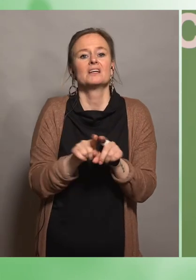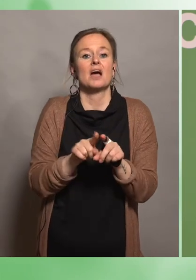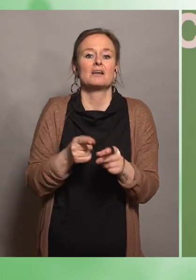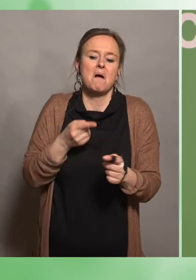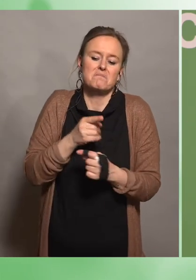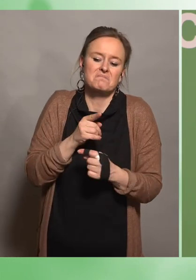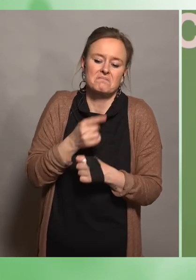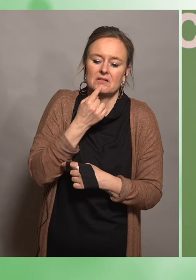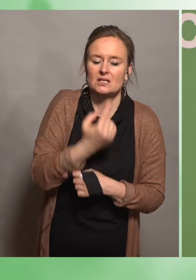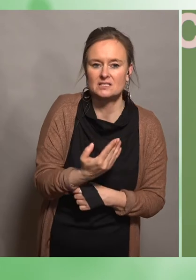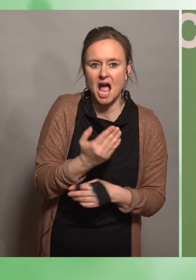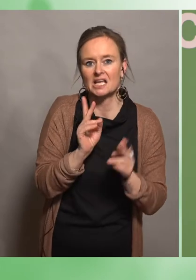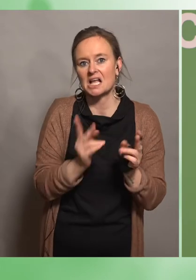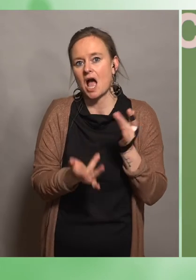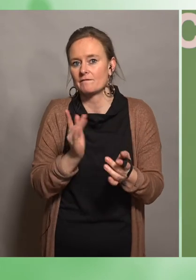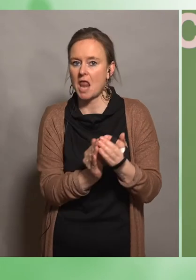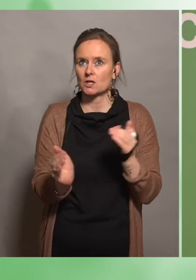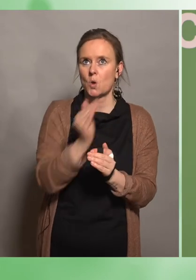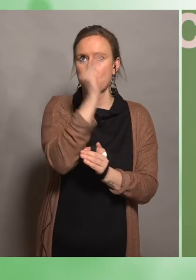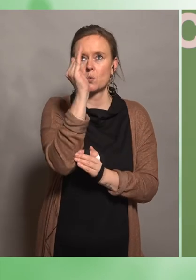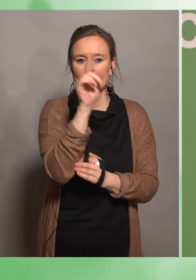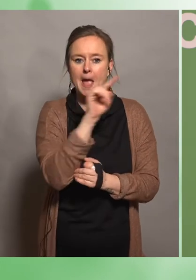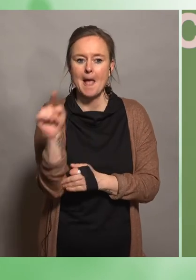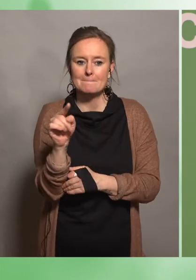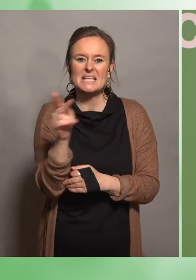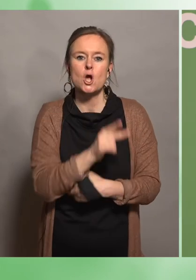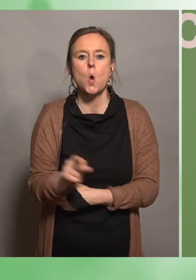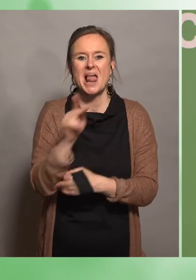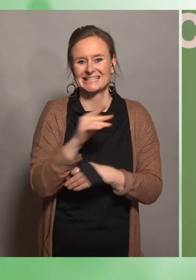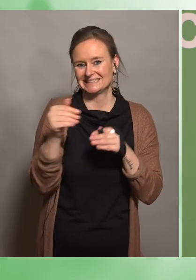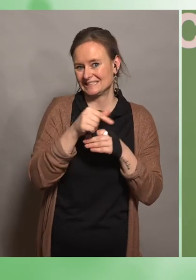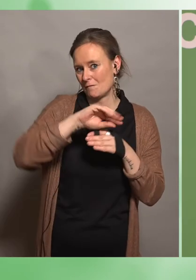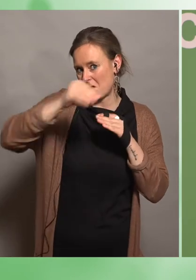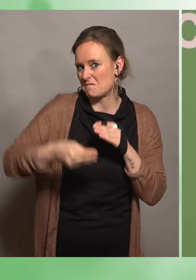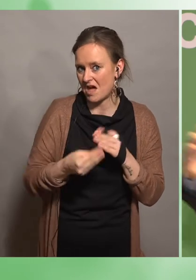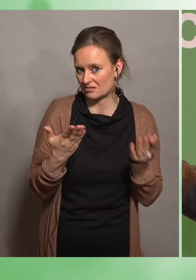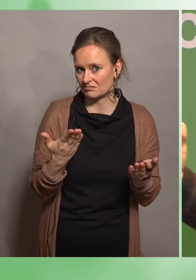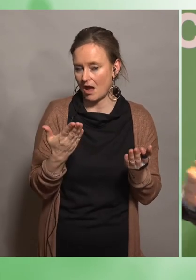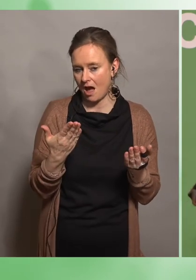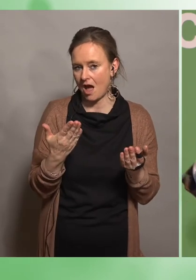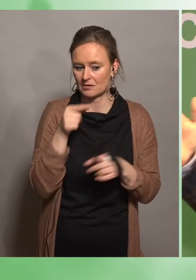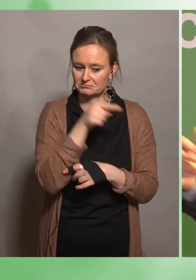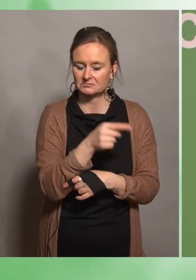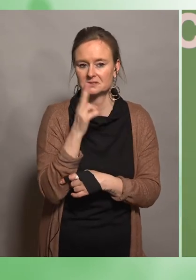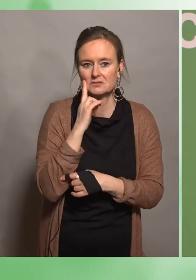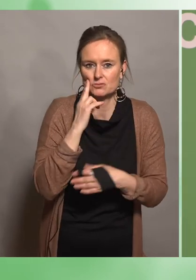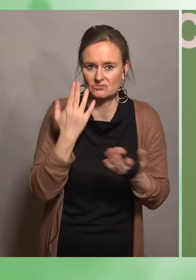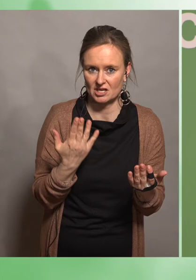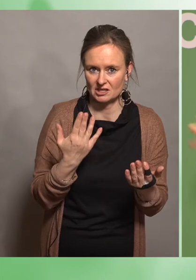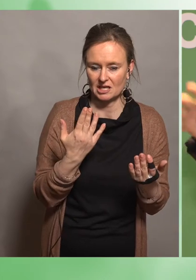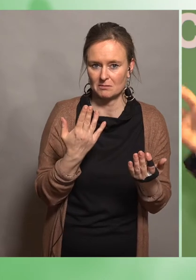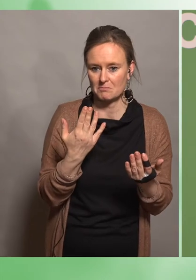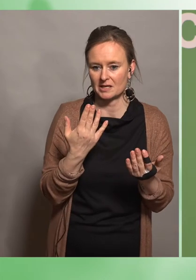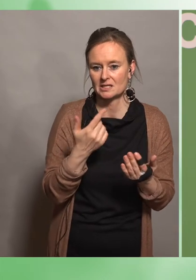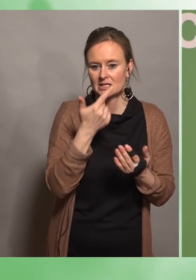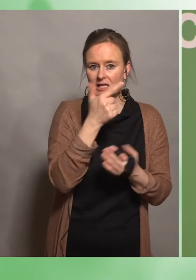man erhöhen, vielleicht bis in Höhe des Kollektivvertrags vom jeweiligen Unternehmen, weg von den 276 Euro